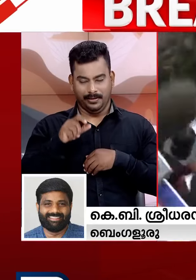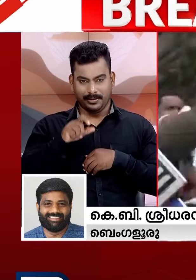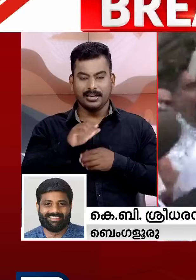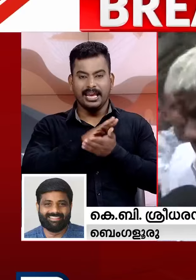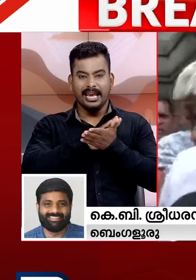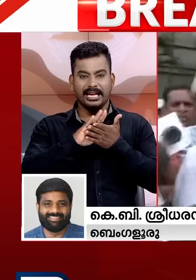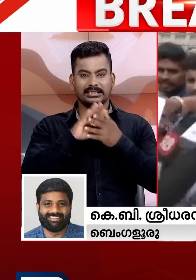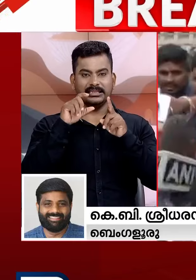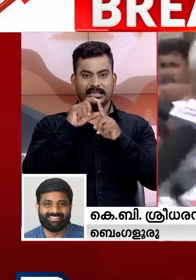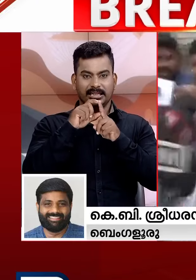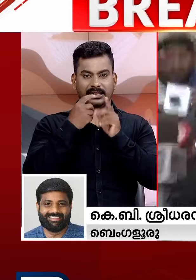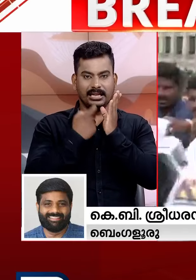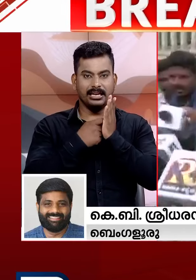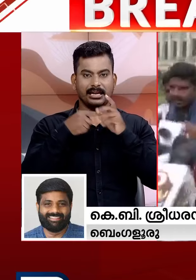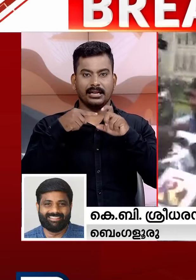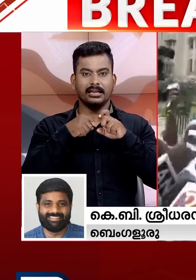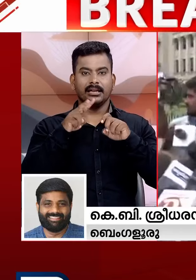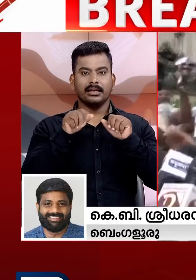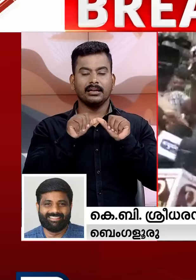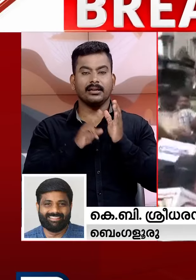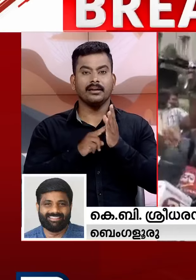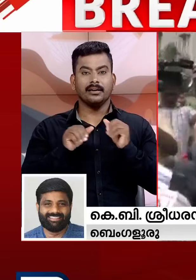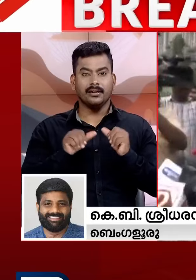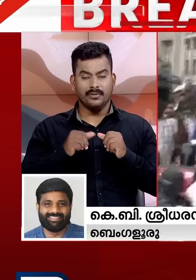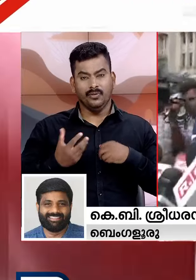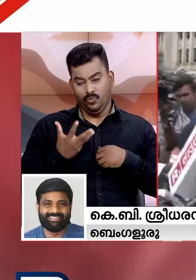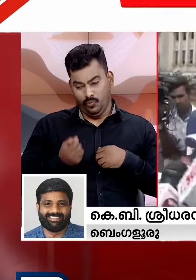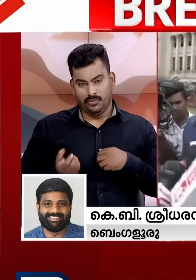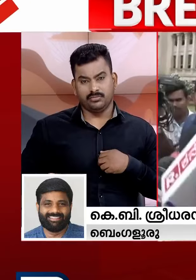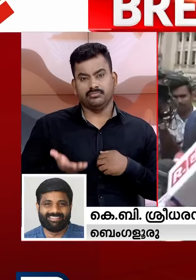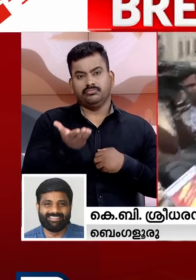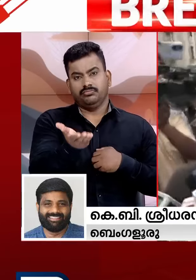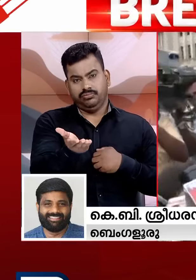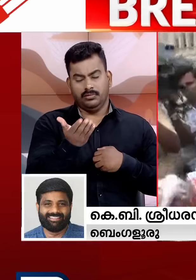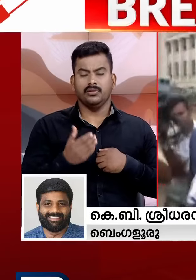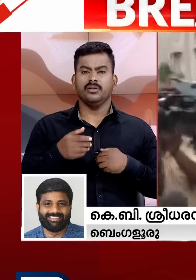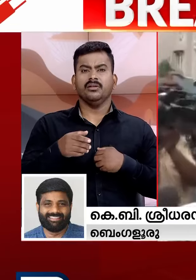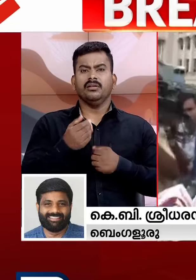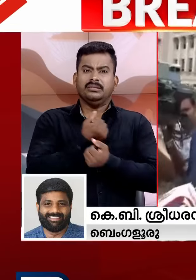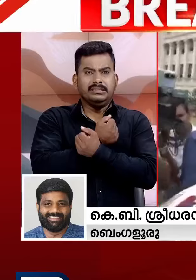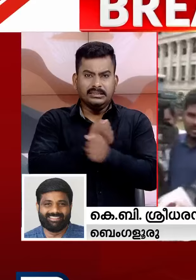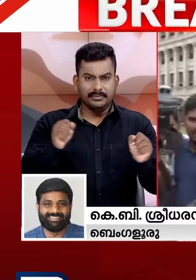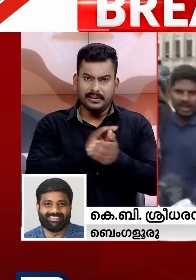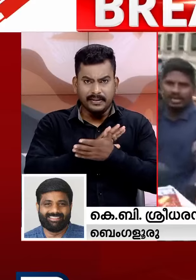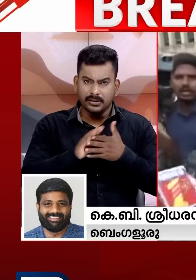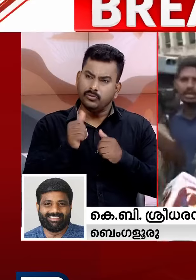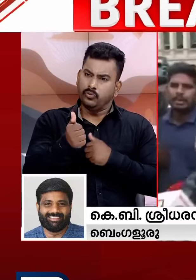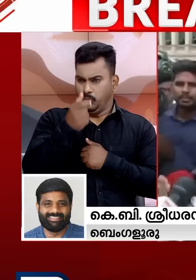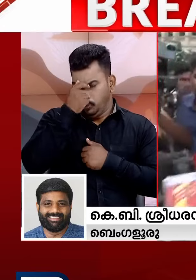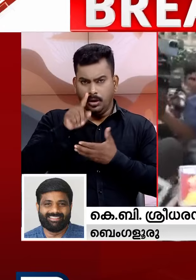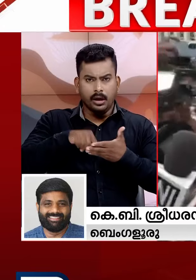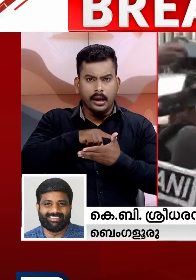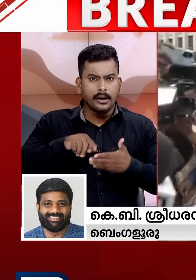നാഗപ്രസന്നയുടെ ബെഞ്ചാണ് ഇതിൽ വിധി പ്രസ്താവിച്ചത്. രേവണ്ണയുടെ ജാമ്യം റദ്ദാക്കാനാവില്ല. ഇതോടൊപ്പം തന്നെ ഭവാനി രേവണ്ണ